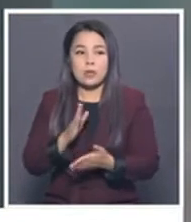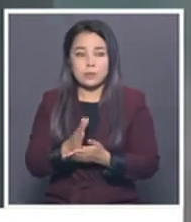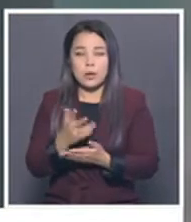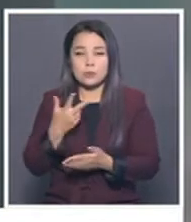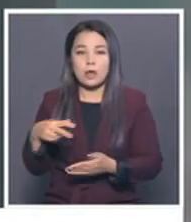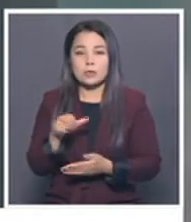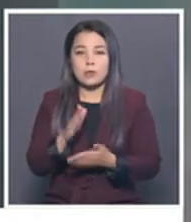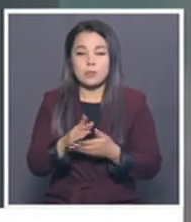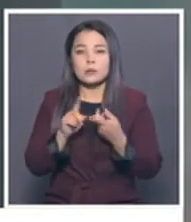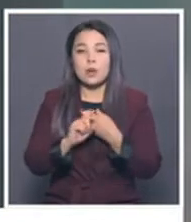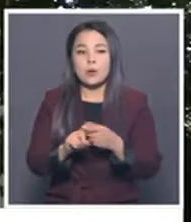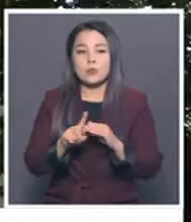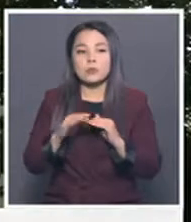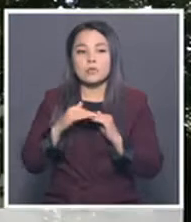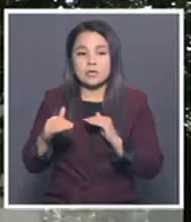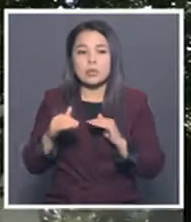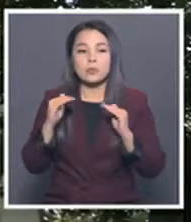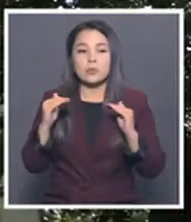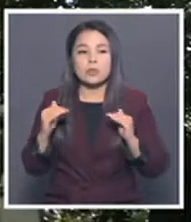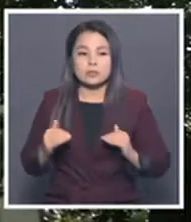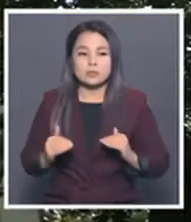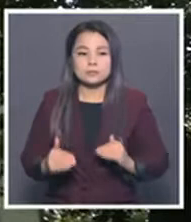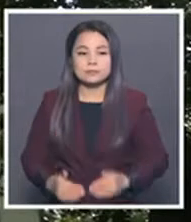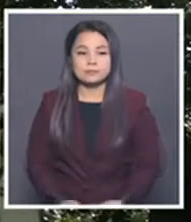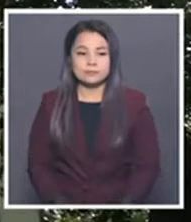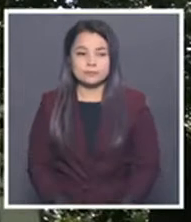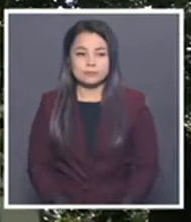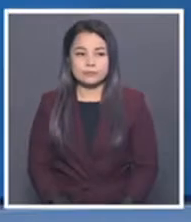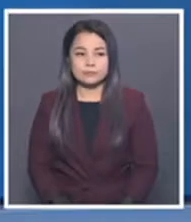коронавирус инфекциясын жұқтыру деңгейі айтарлықтай төмендеді.